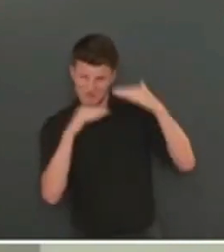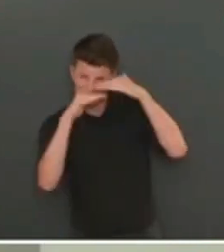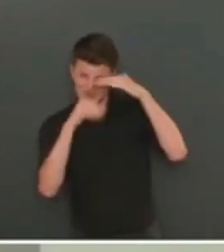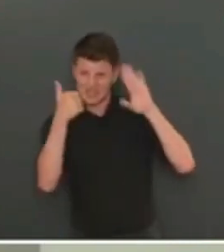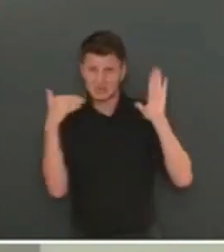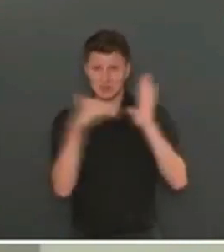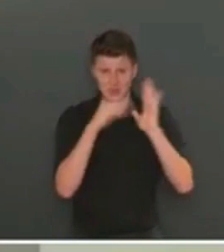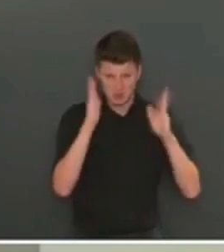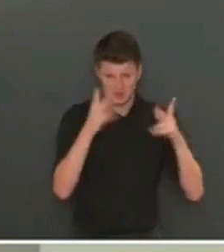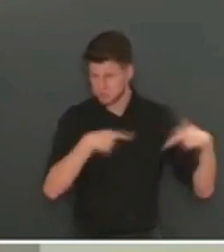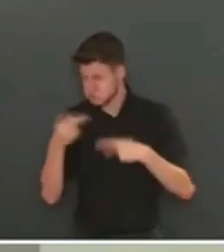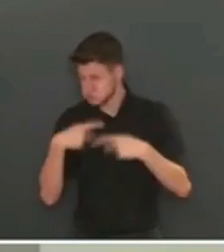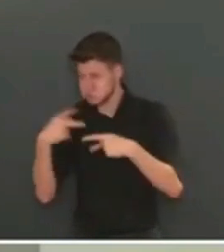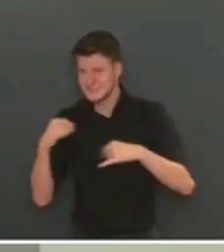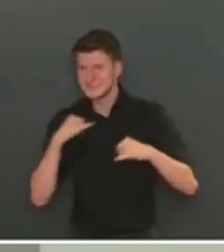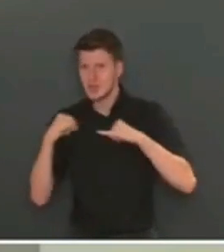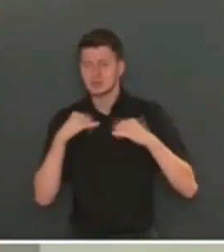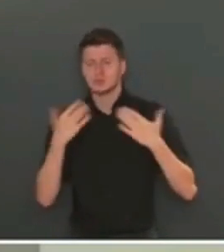أبداً